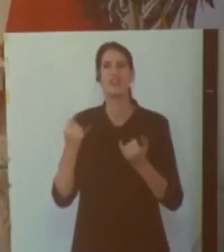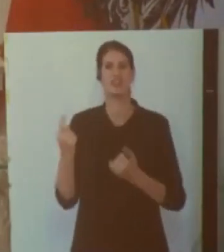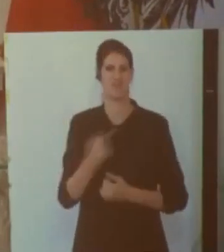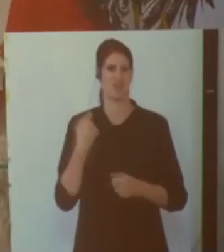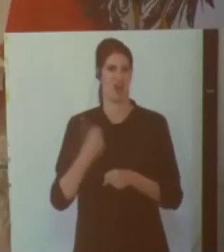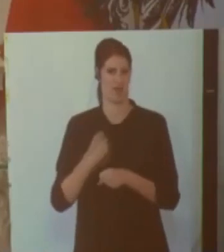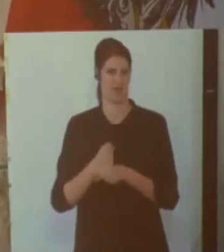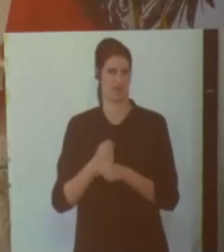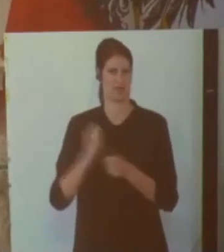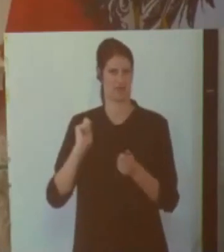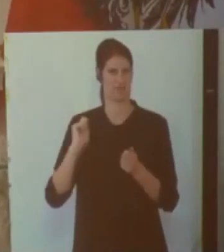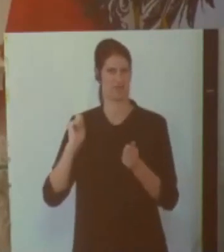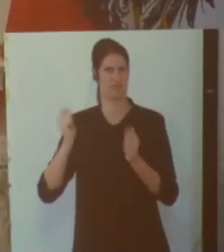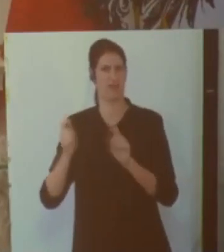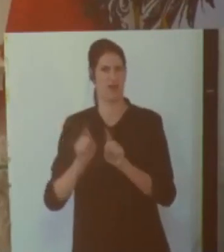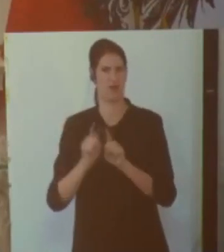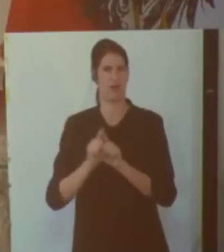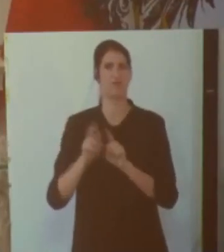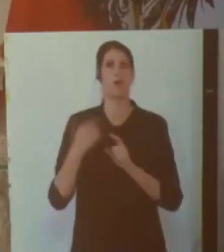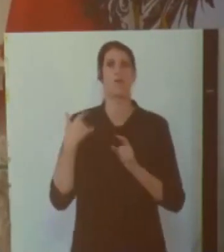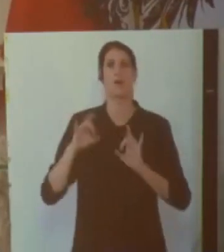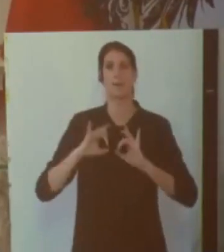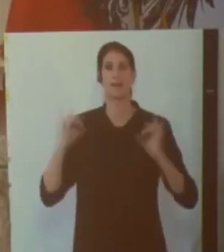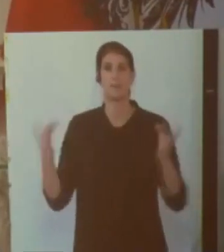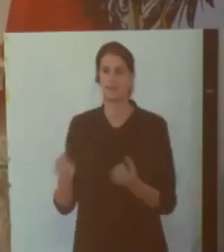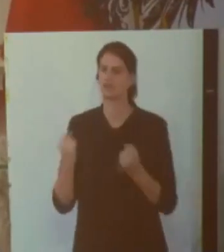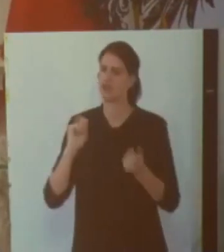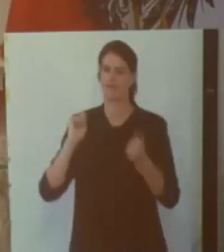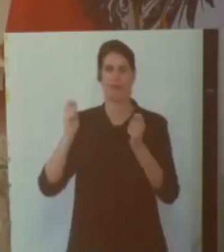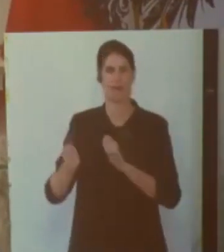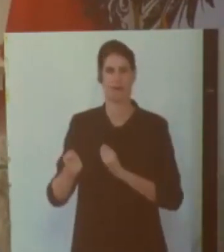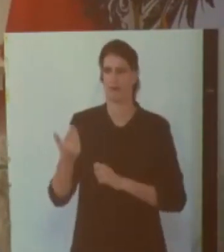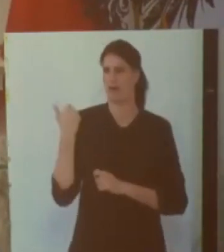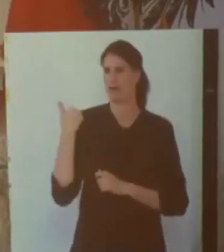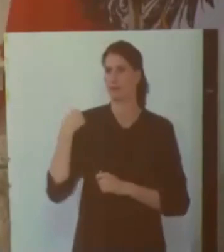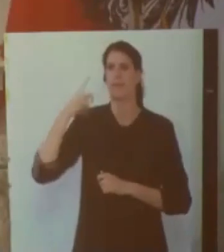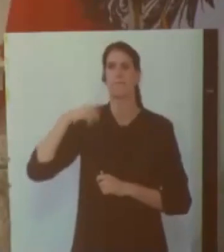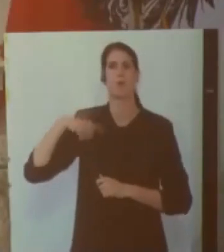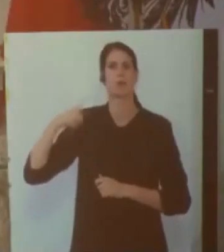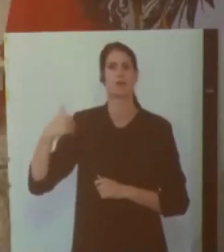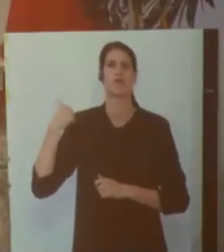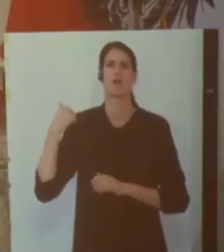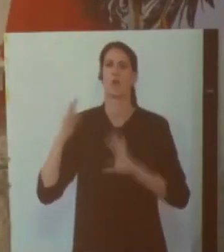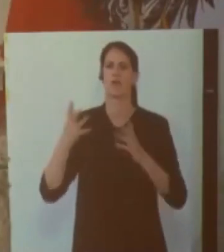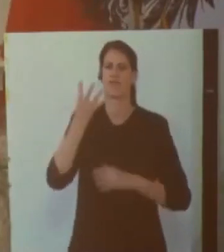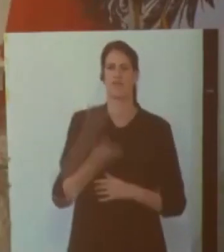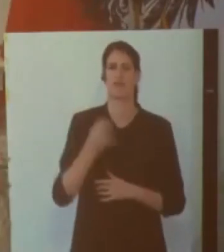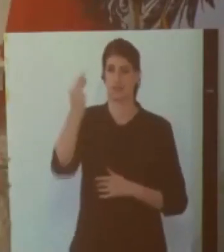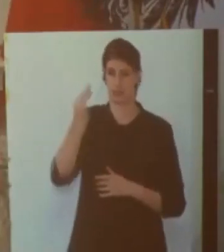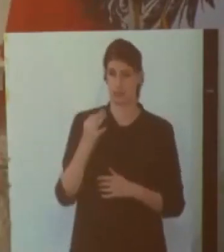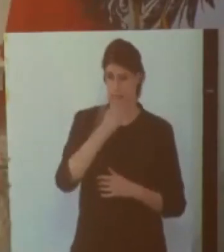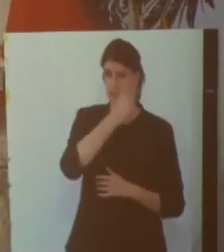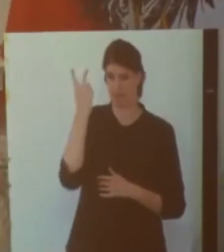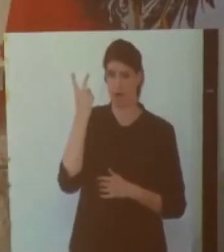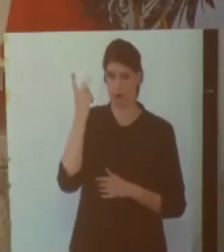uns während der Pandemie stark verändert. In den letzten Monaten waren rund 40% unserer